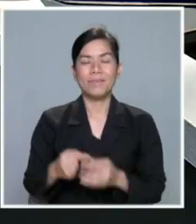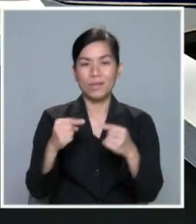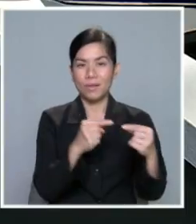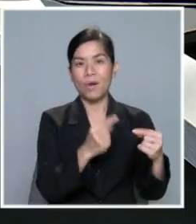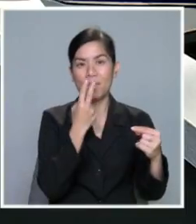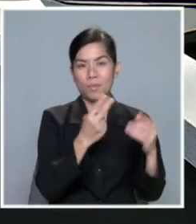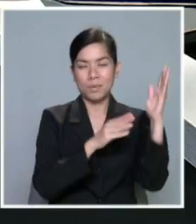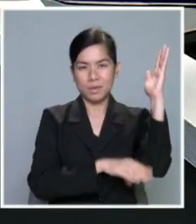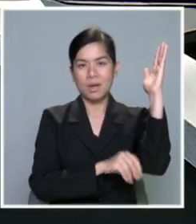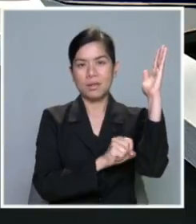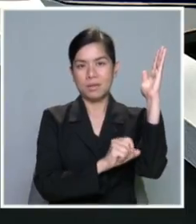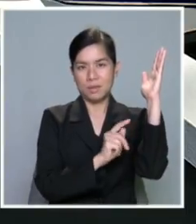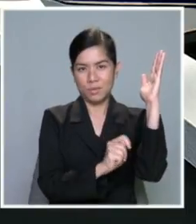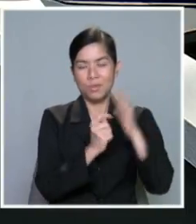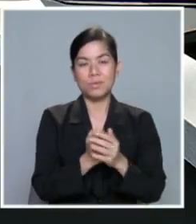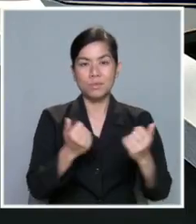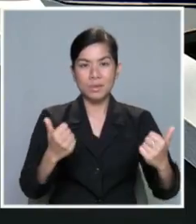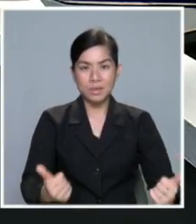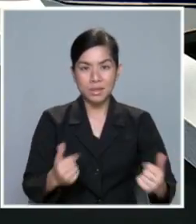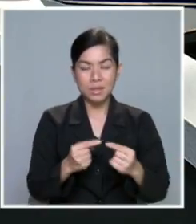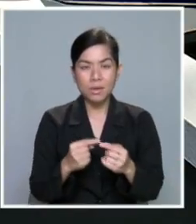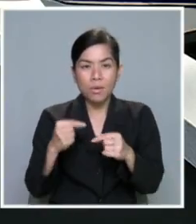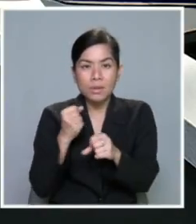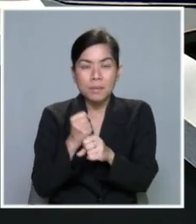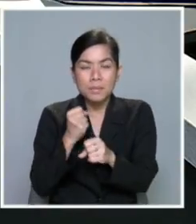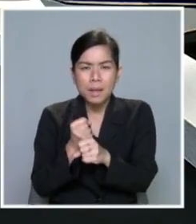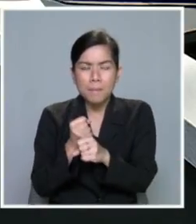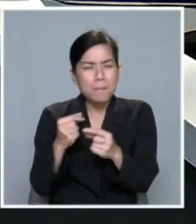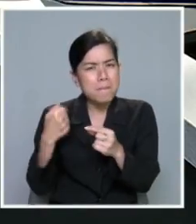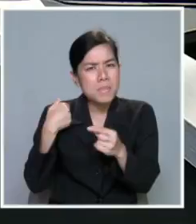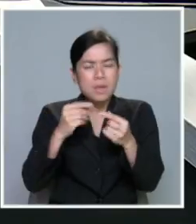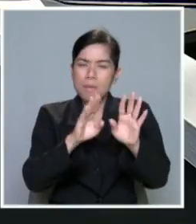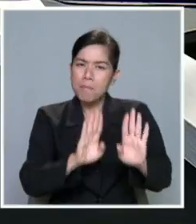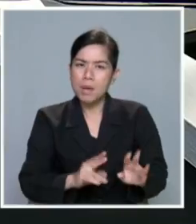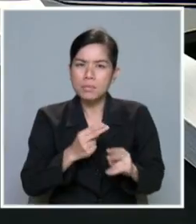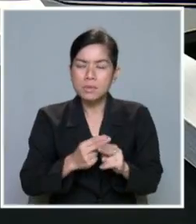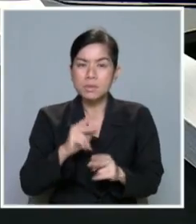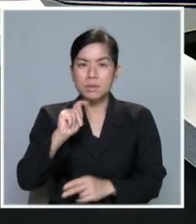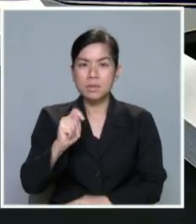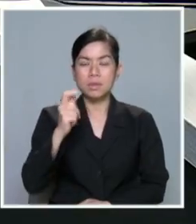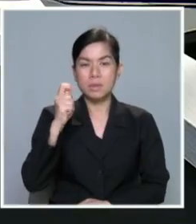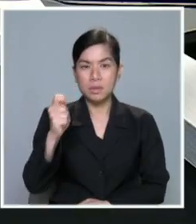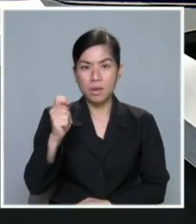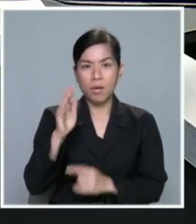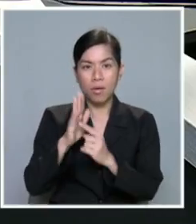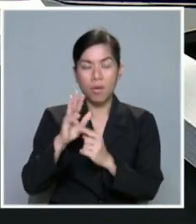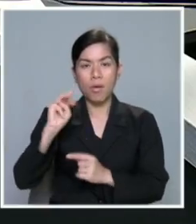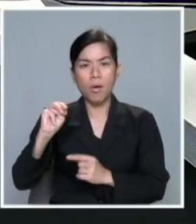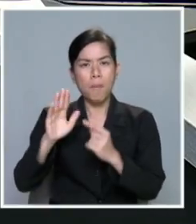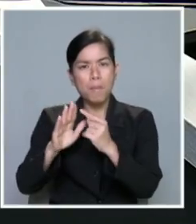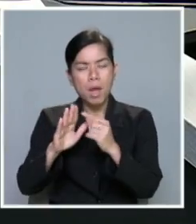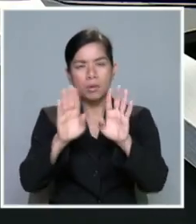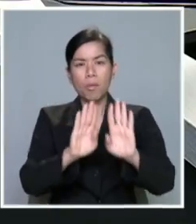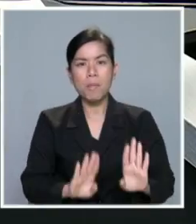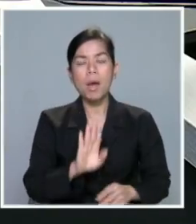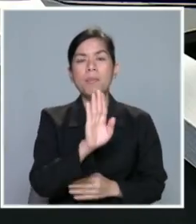จังหวัดสตูลกันบ้างค่ะวันนี้มีชื่อแกงนะคะมีการสืบสารนทำแกงตอแมะค่ะชื่ออาจจะไม่คุ้นหูกับชาวทางกรุงเทพฯหลายๆคนนะคะเพราะว่าเป็นแกง